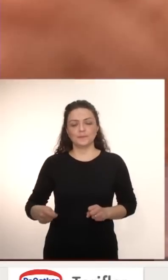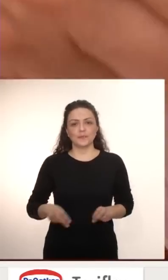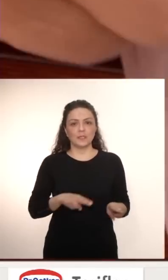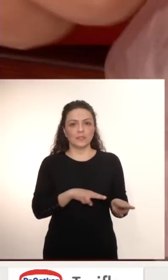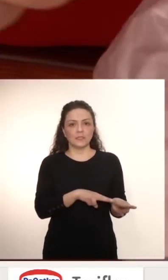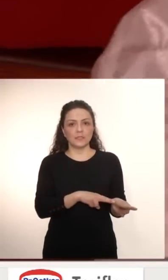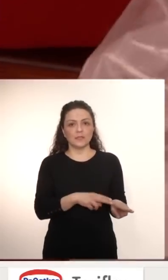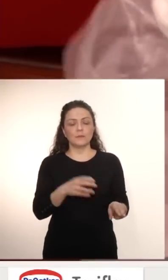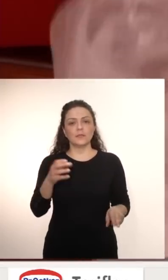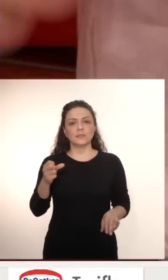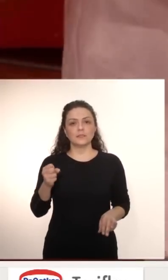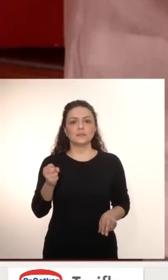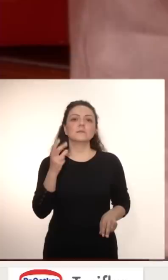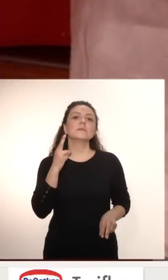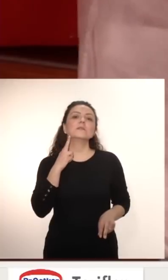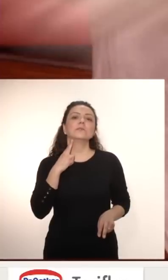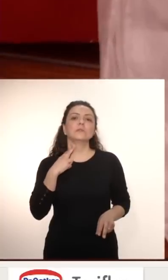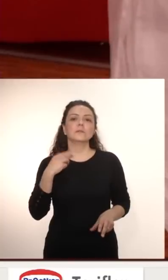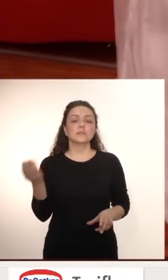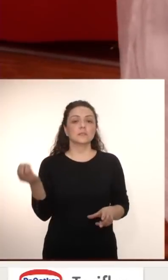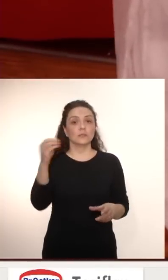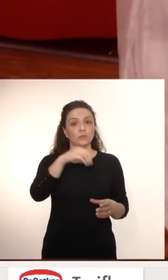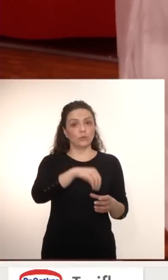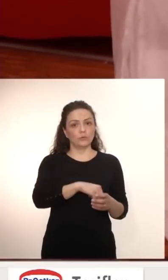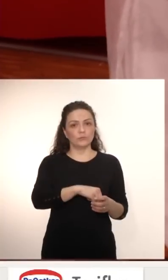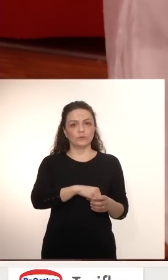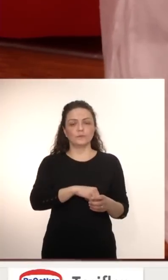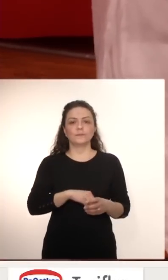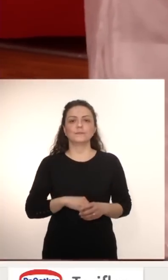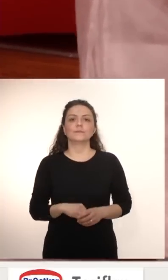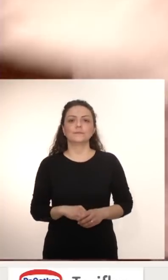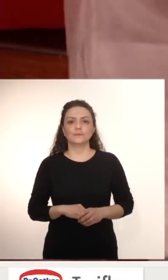Krema sıkma torbasına doldurun.